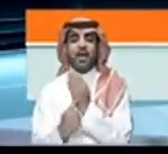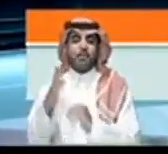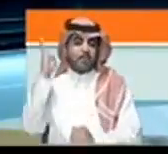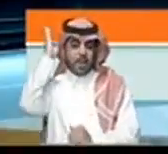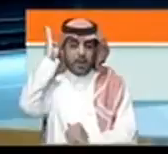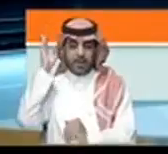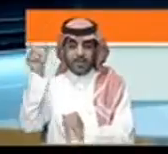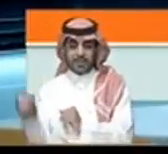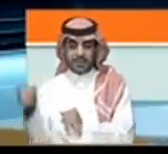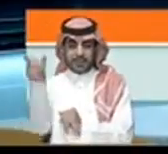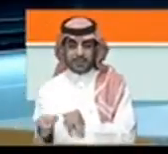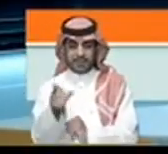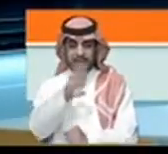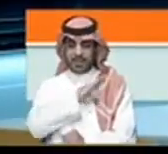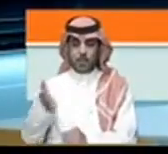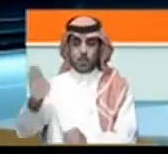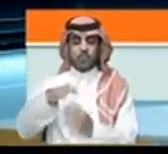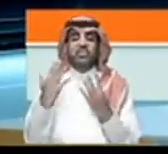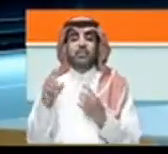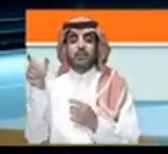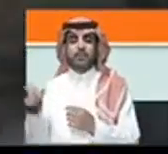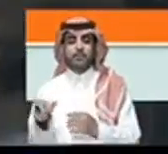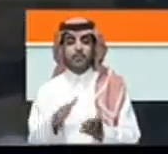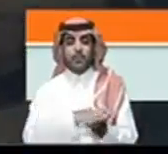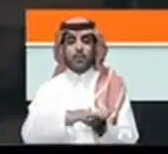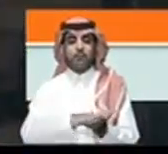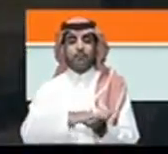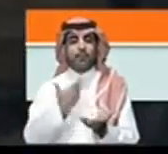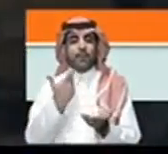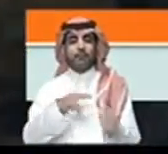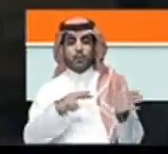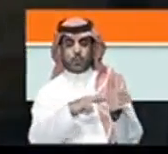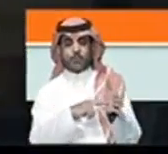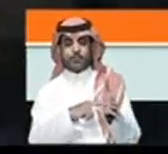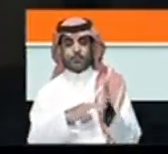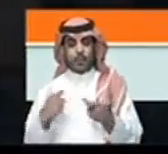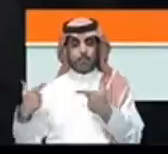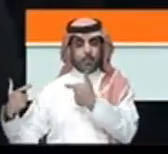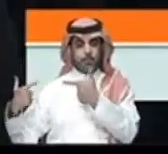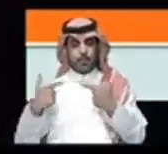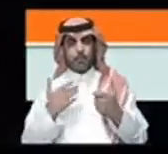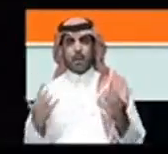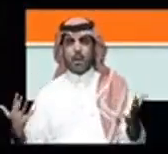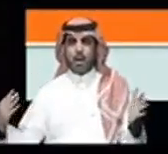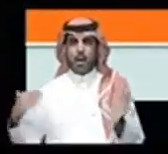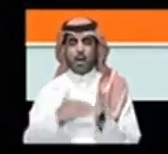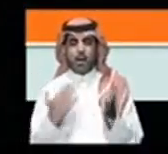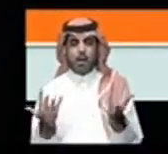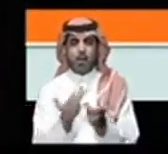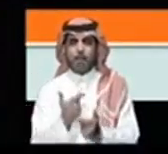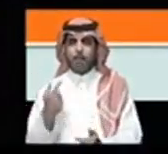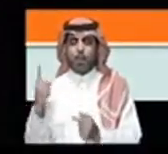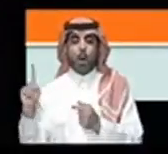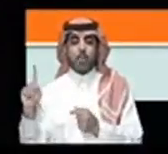بين الجانبين في رفح ماء الشماليه واضاف المرصد القول ان القتال العنيف اسفر عن مقتل واحد